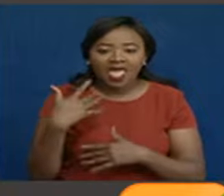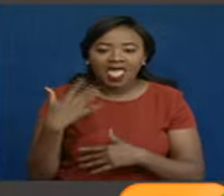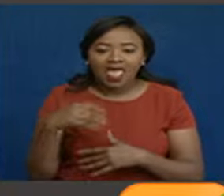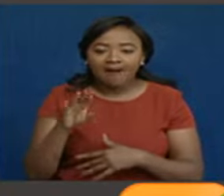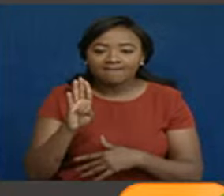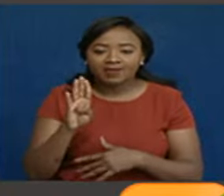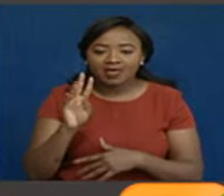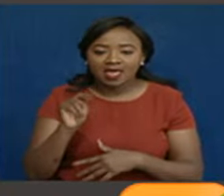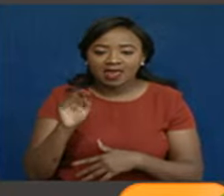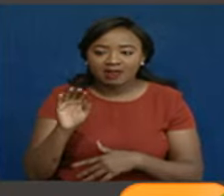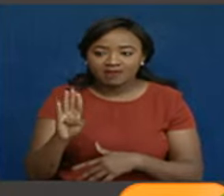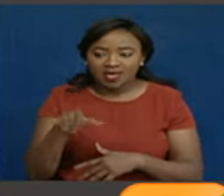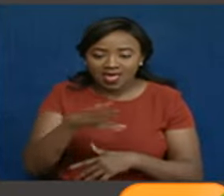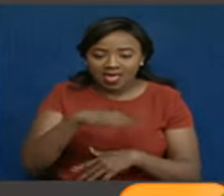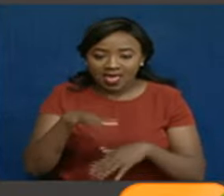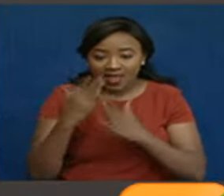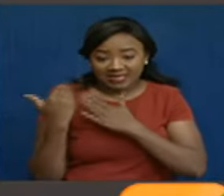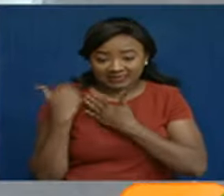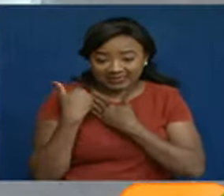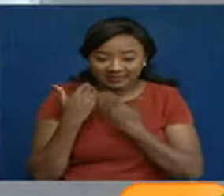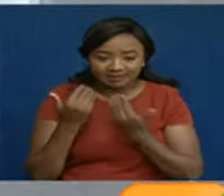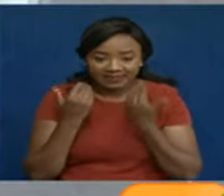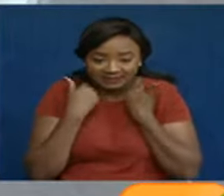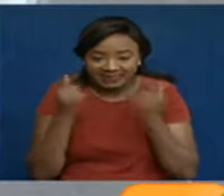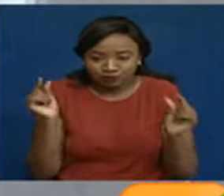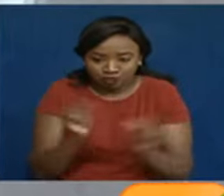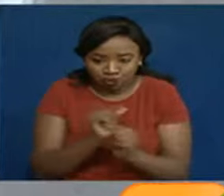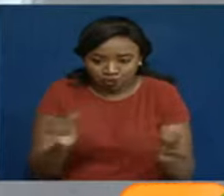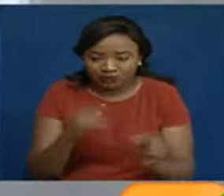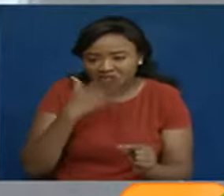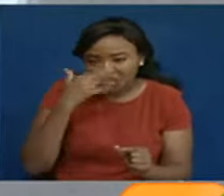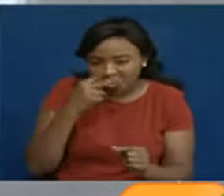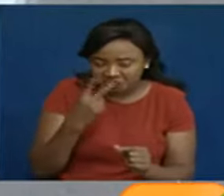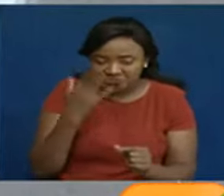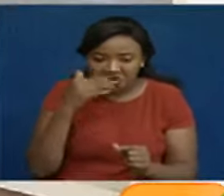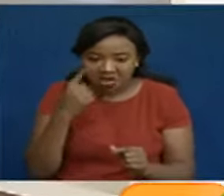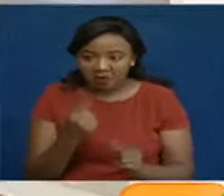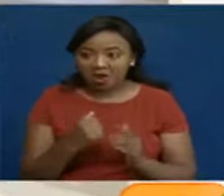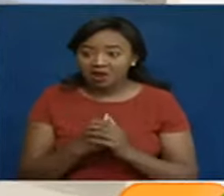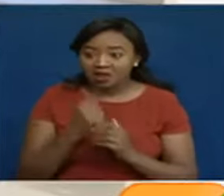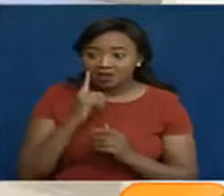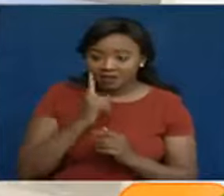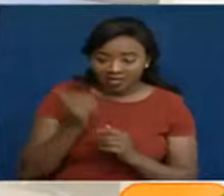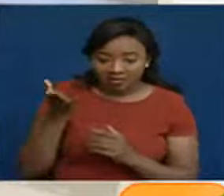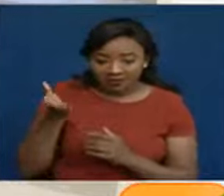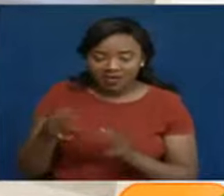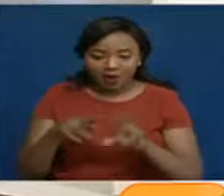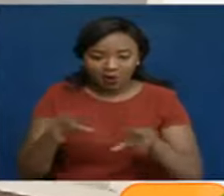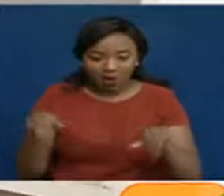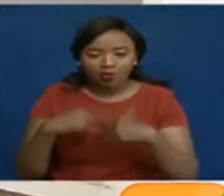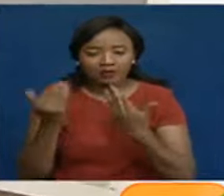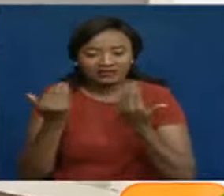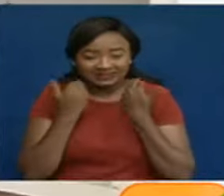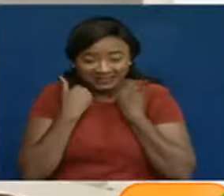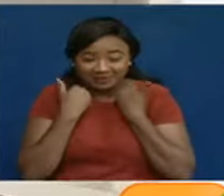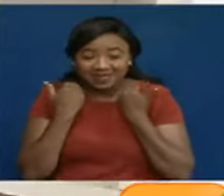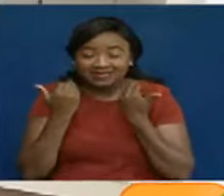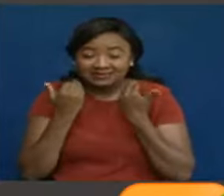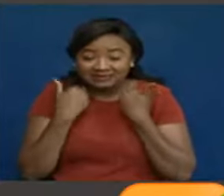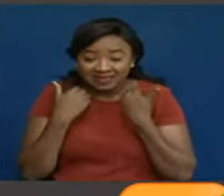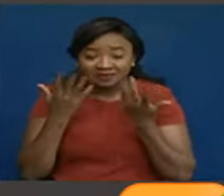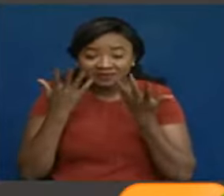Airbnb katika mtaa huo wa Lavington. Hiki ndicho chumba alichokuwa ndani. Alipoingia hakutoka tena.